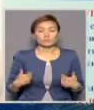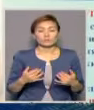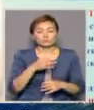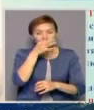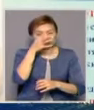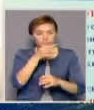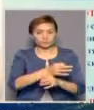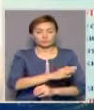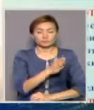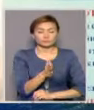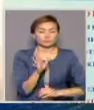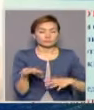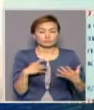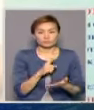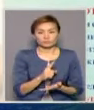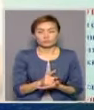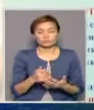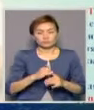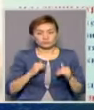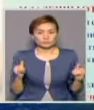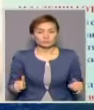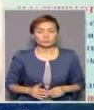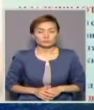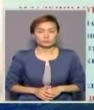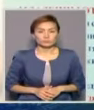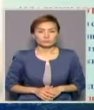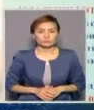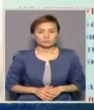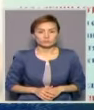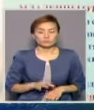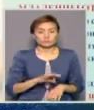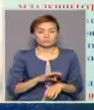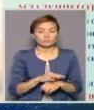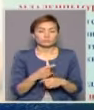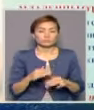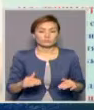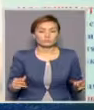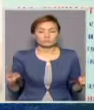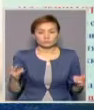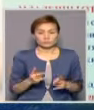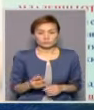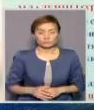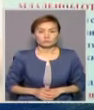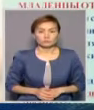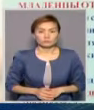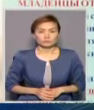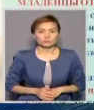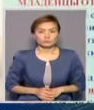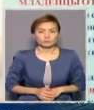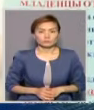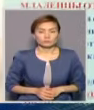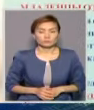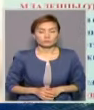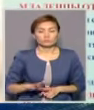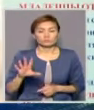ответственность потому что мы должны максимально снизить заболеваемость среди детей вот и естественно делать